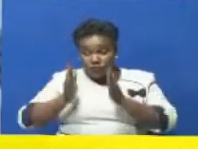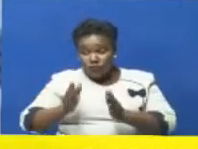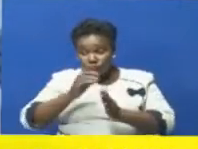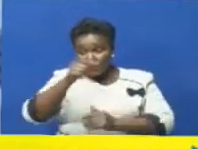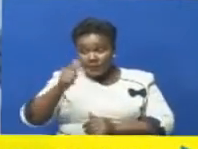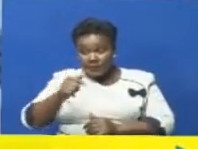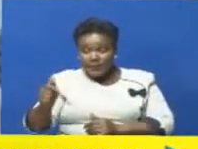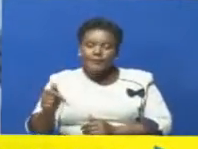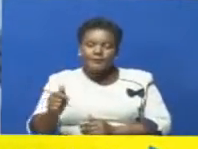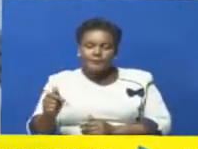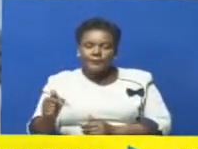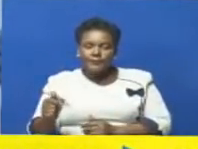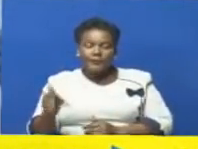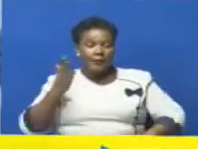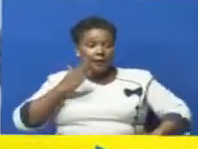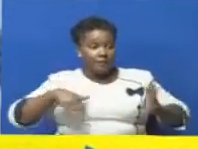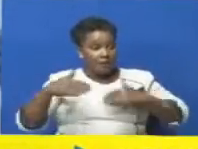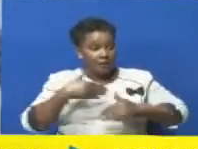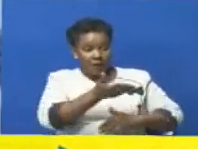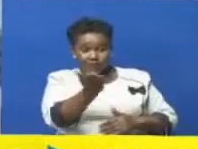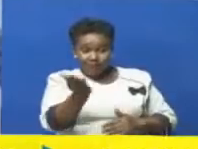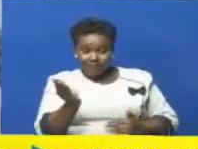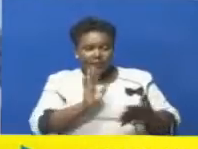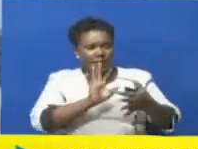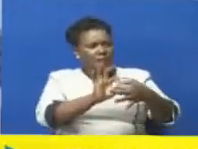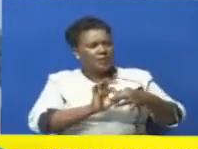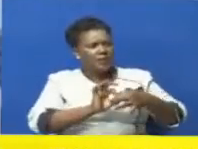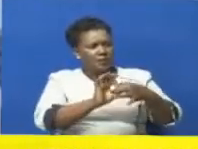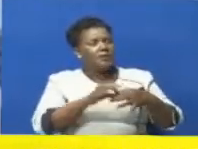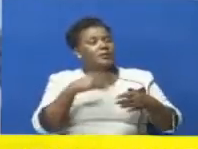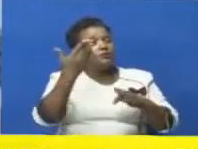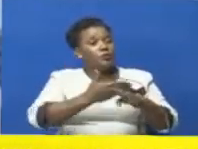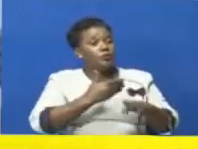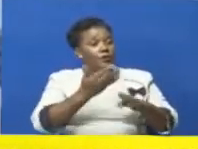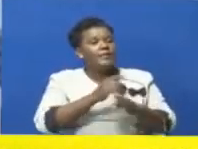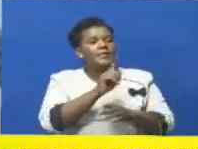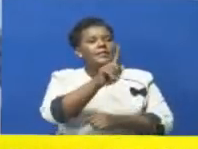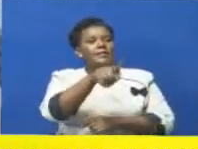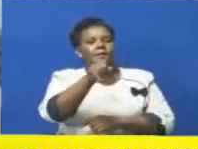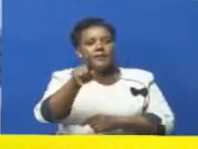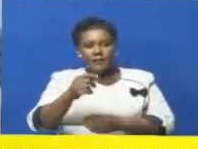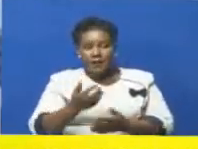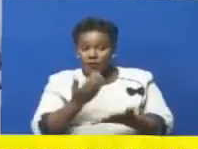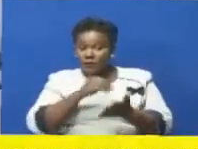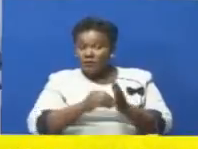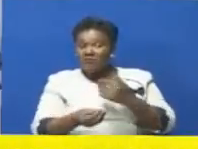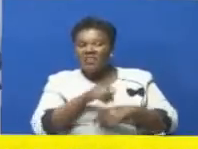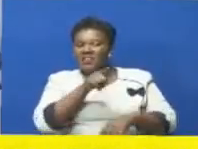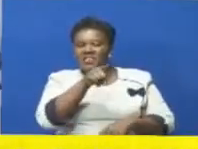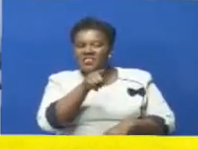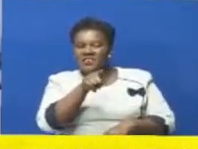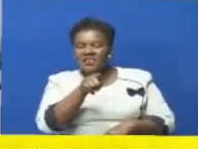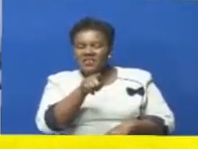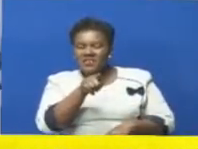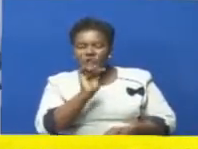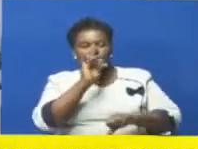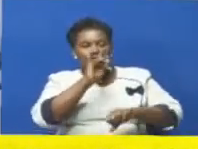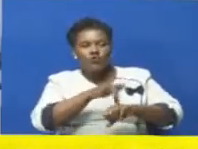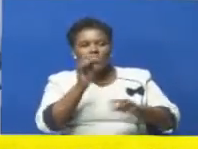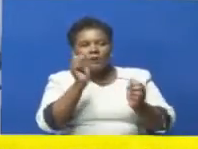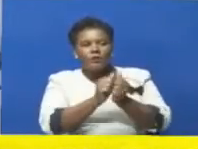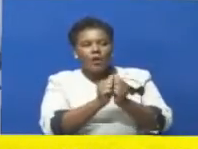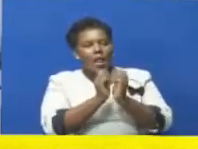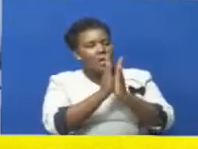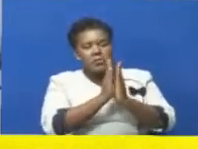bin Zubair amewataka wananchi kushiriki katika zoezi la sensa hapo mwakani, kwani halihusiani na dini. Watu wa wasiwasi kiilmu